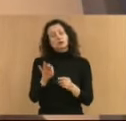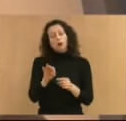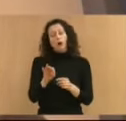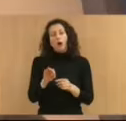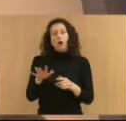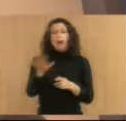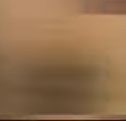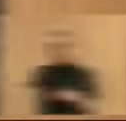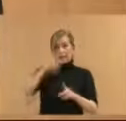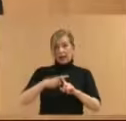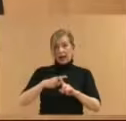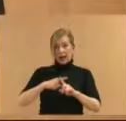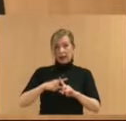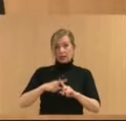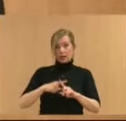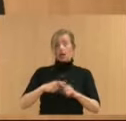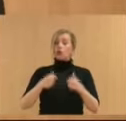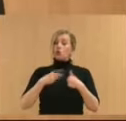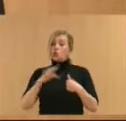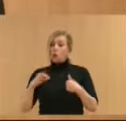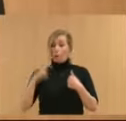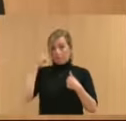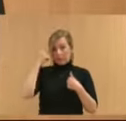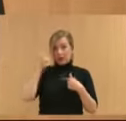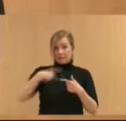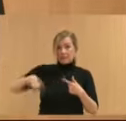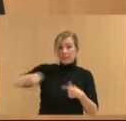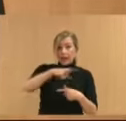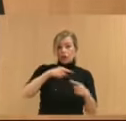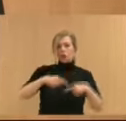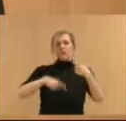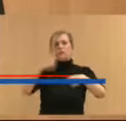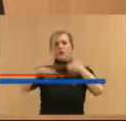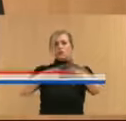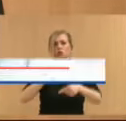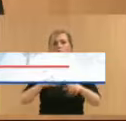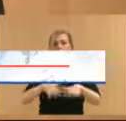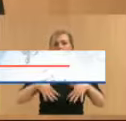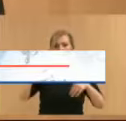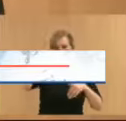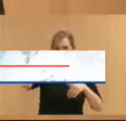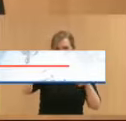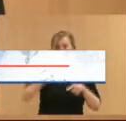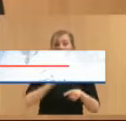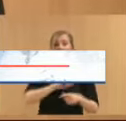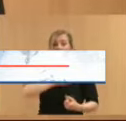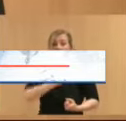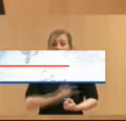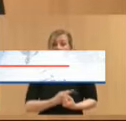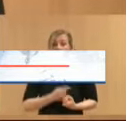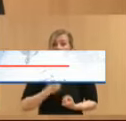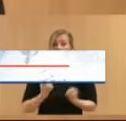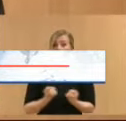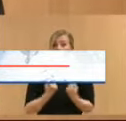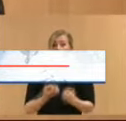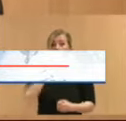бъде част по-скоро. Считам, че всяко едно следващо българско правителство трябва да положи по-големи усилия